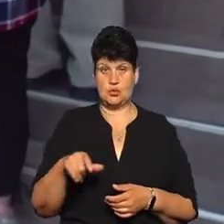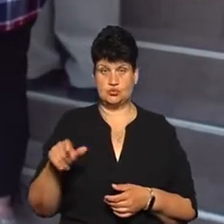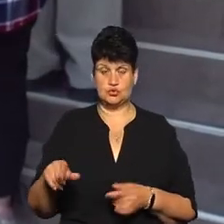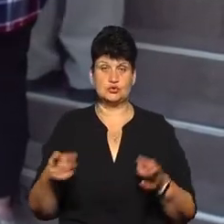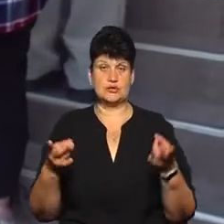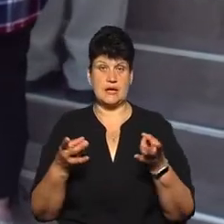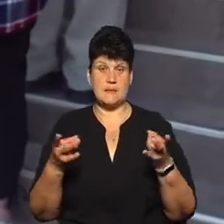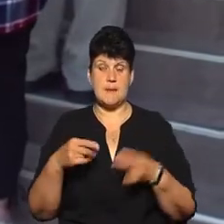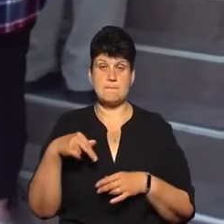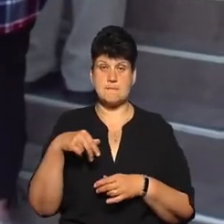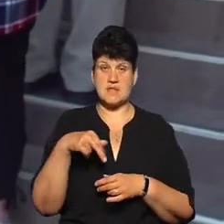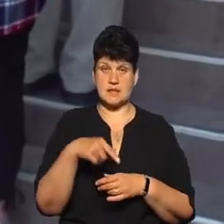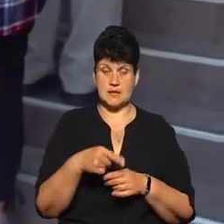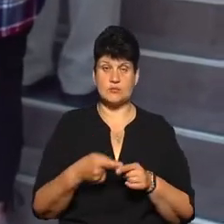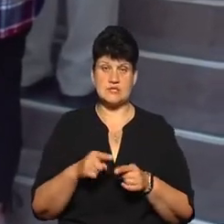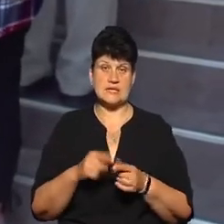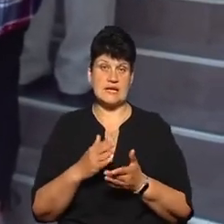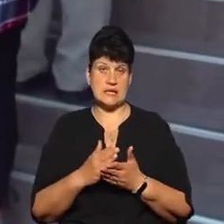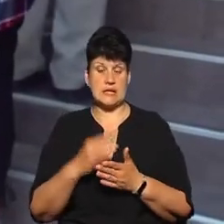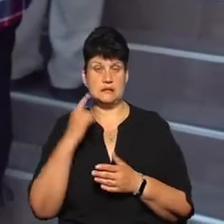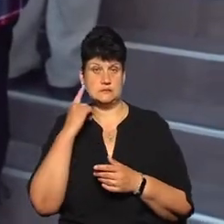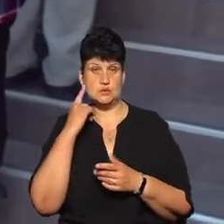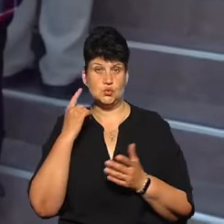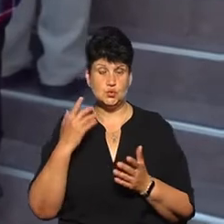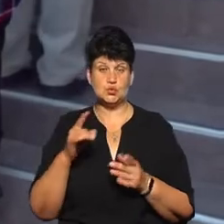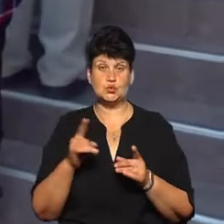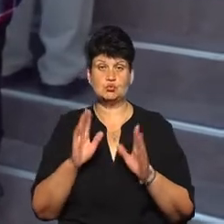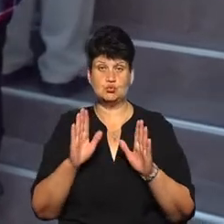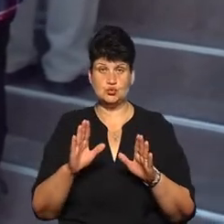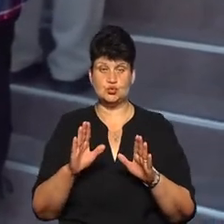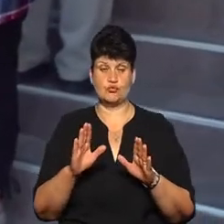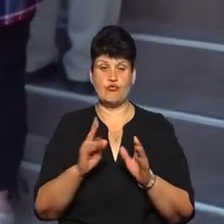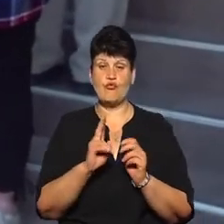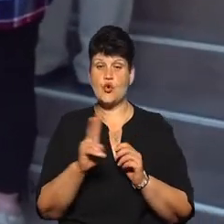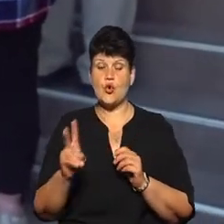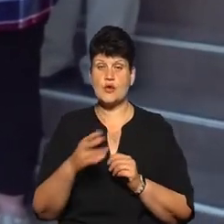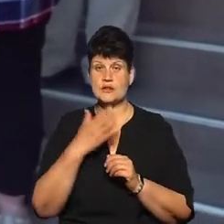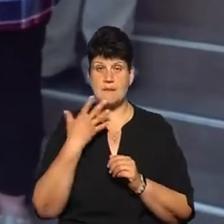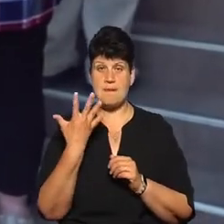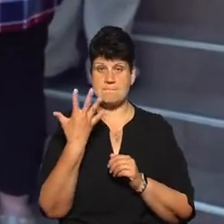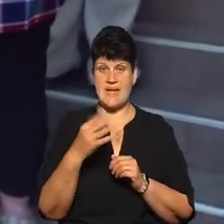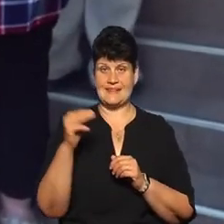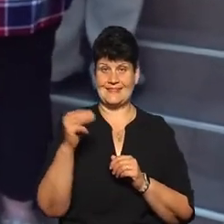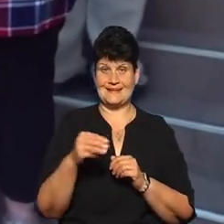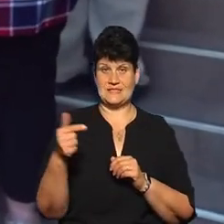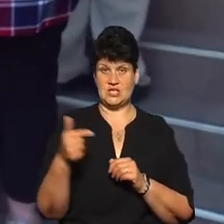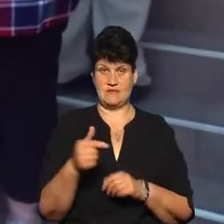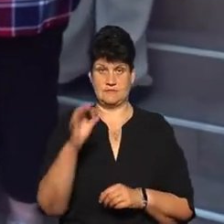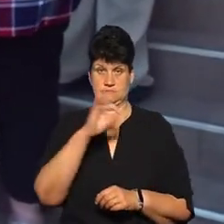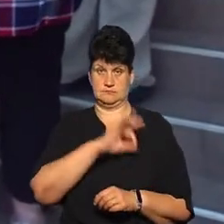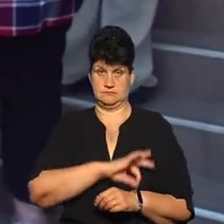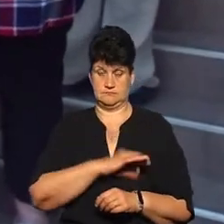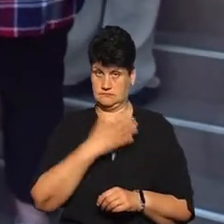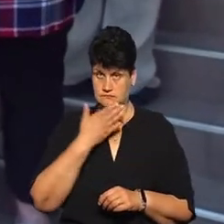треба піти, бо таке є слух, що будуть, в кого нема 5 тисяч